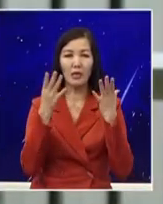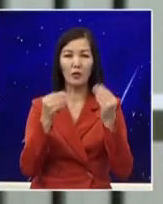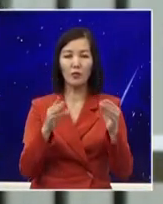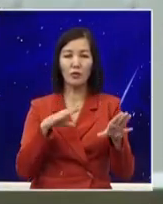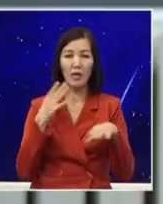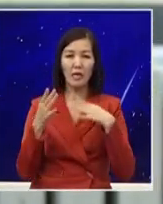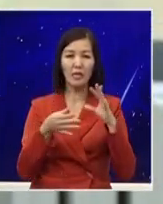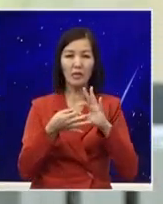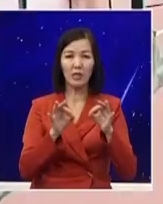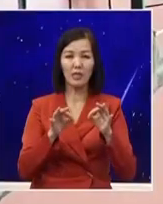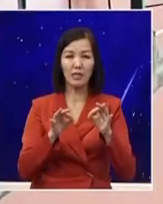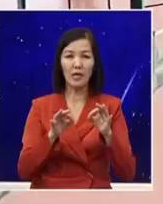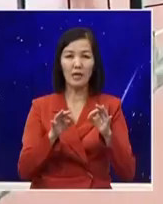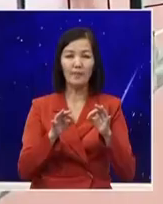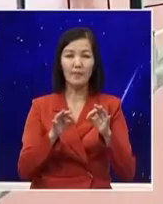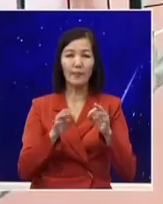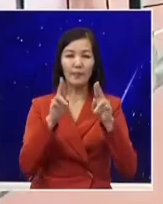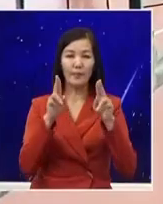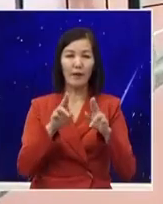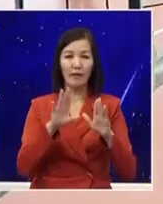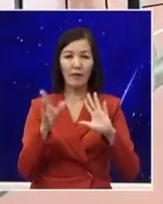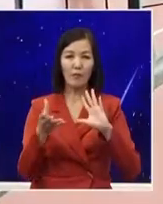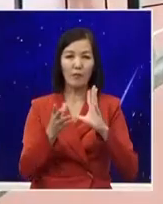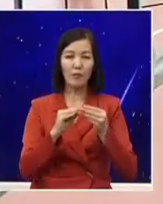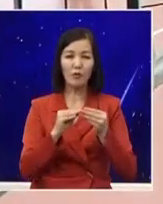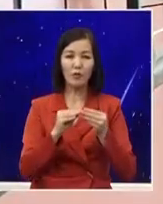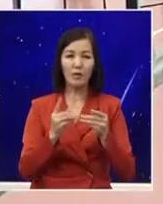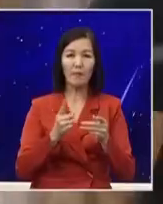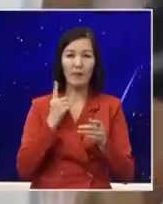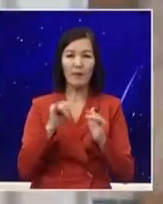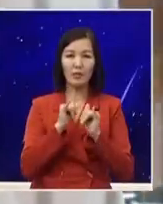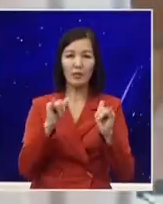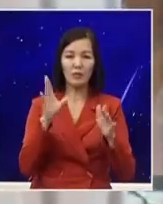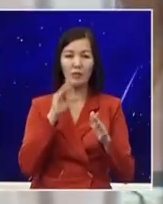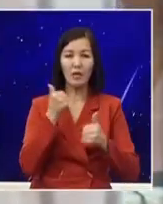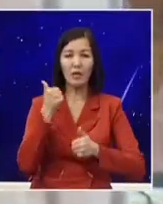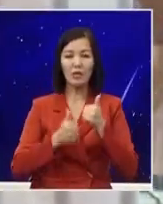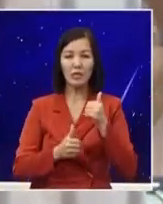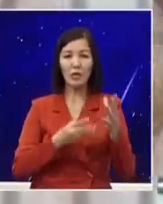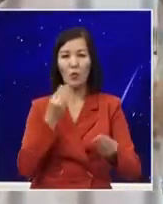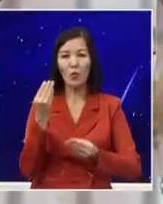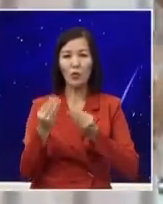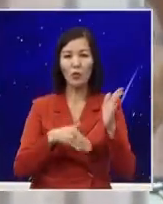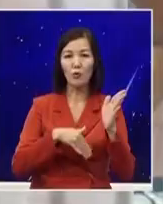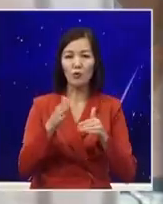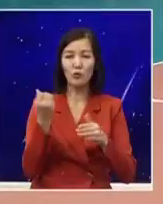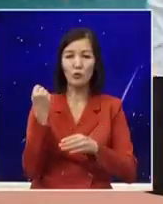дайындық жүргізеді. Түрлі тактикалық жүйе құрастырып, шеберліктерін шыңдап жатыр. Жарыста жақсы ойын өрнегін көрсетіп,